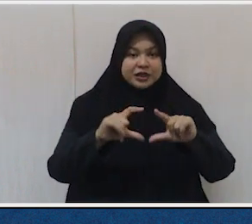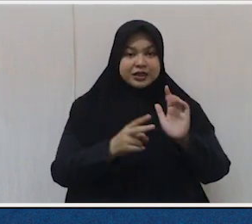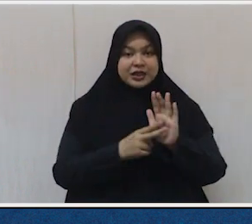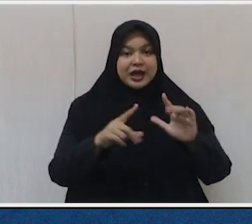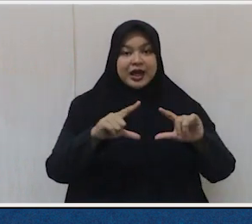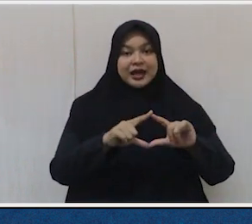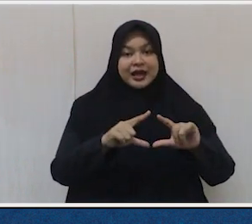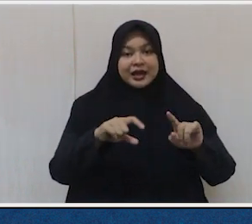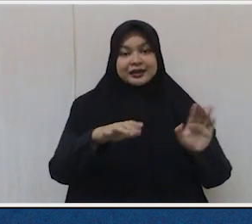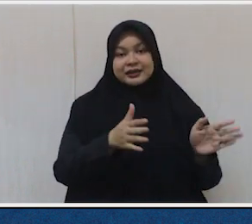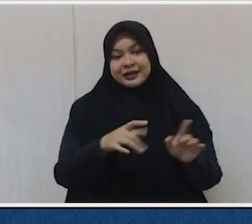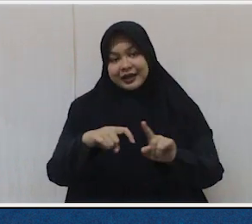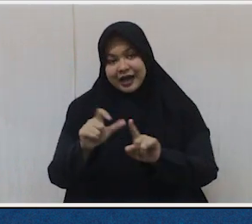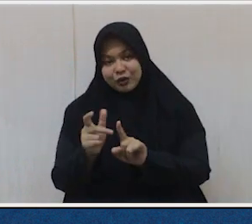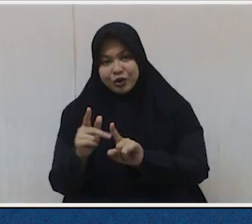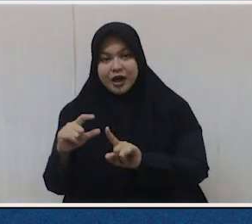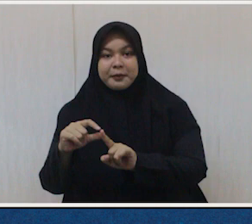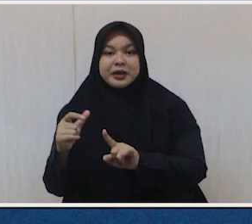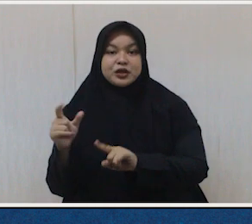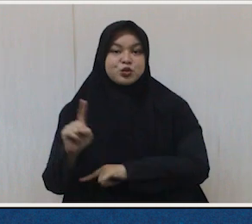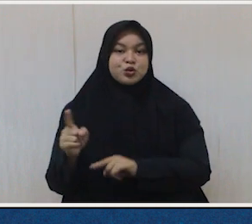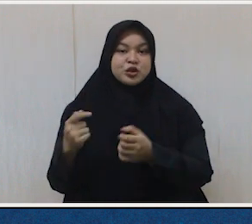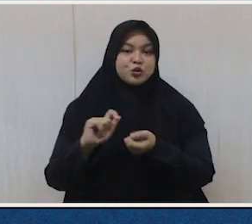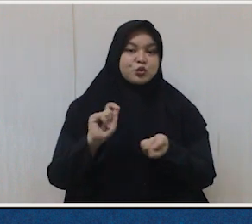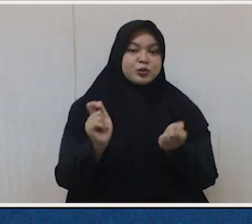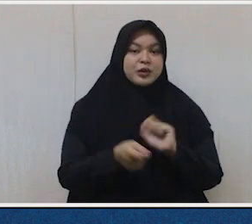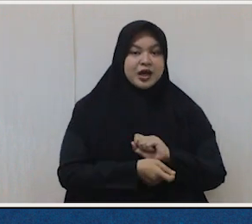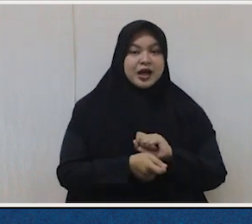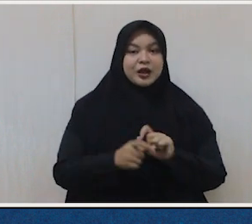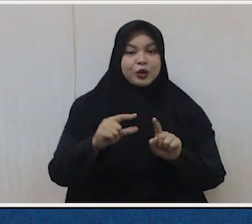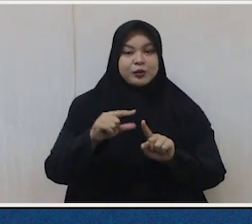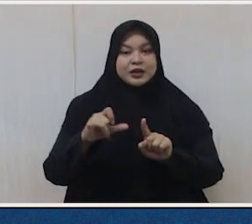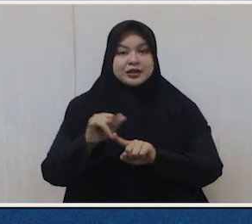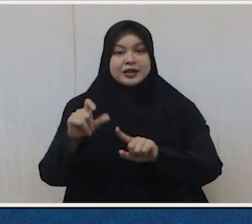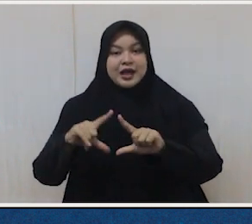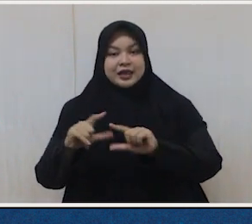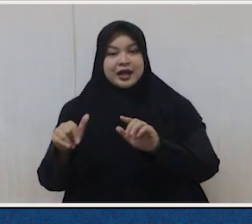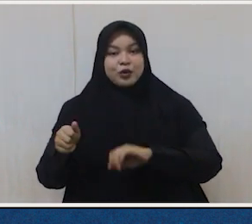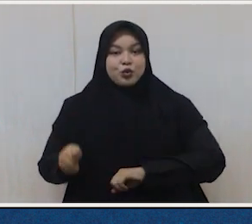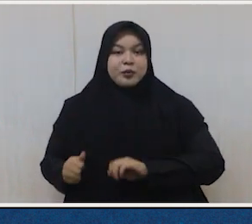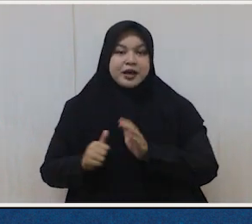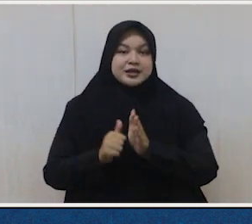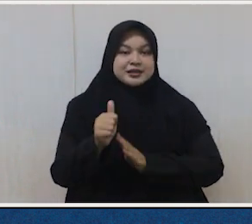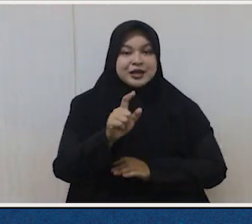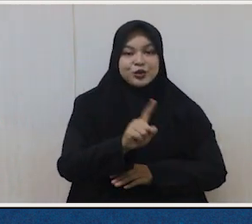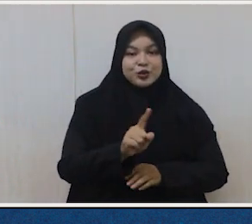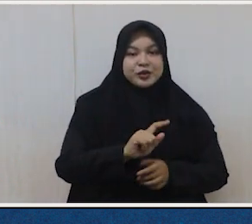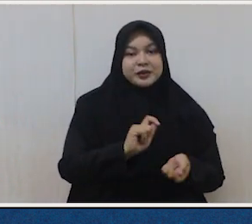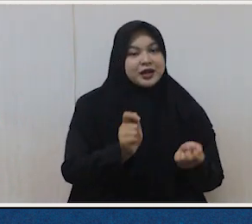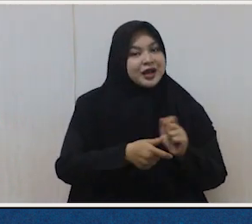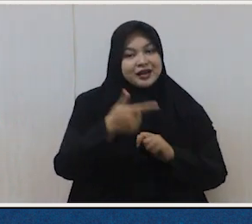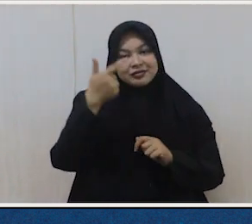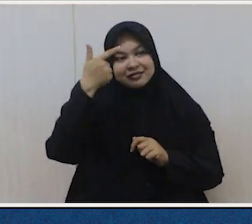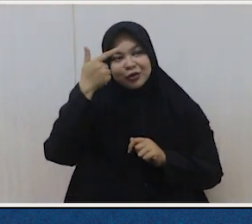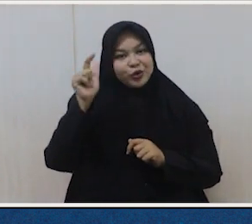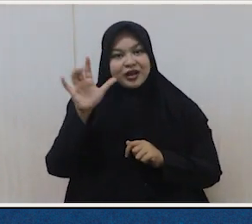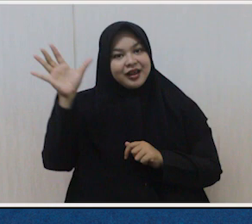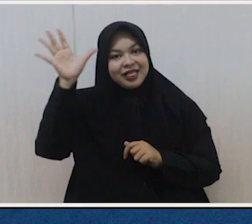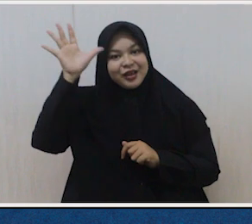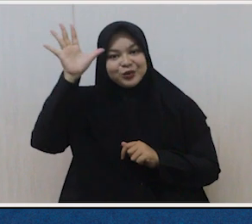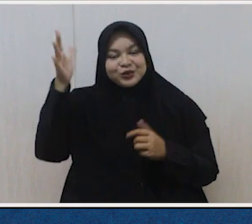kuhp-nya dulu diubah kalau perdata ini acara perdatanya dulu diubah Iya logikanya saya enggak tahu juga